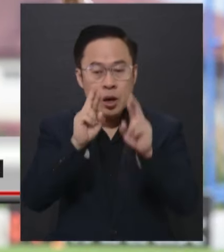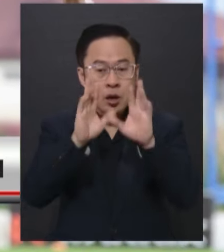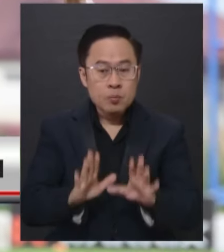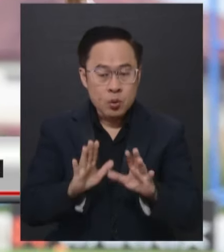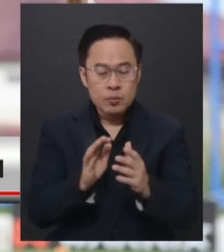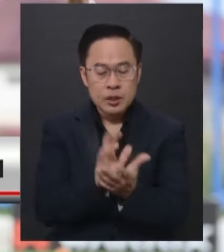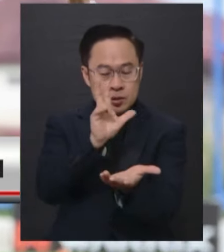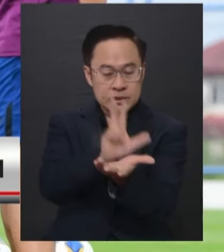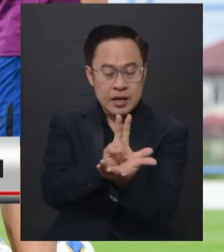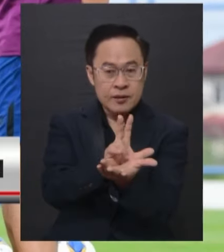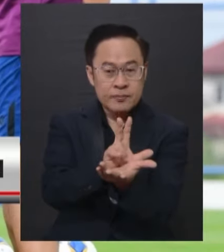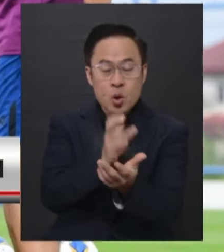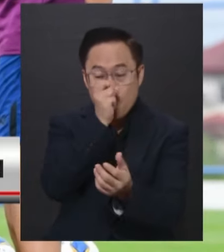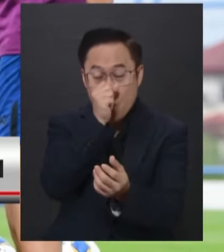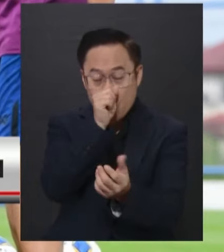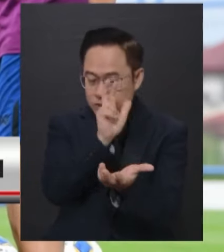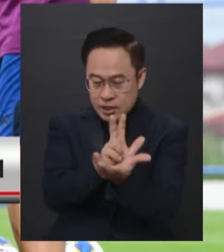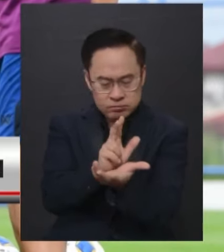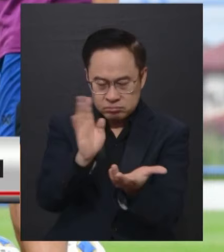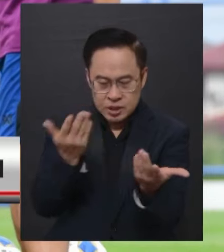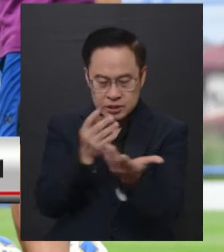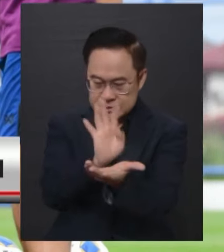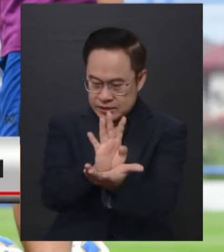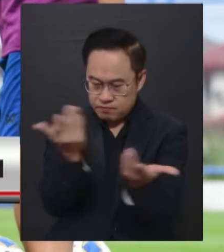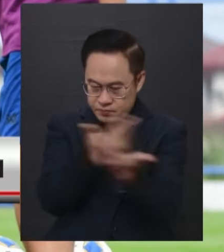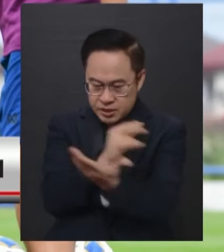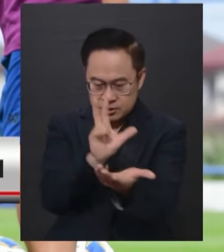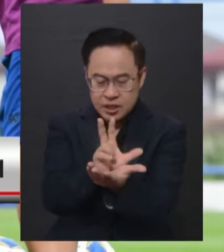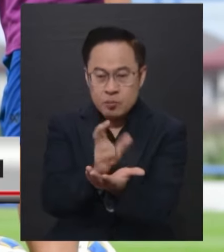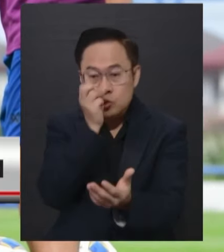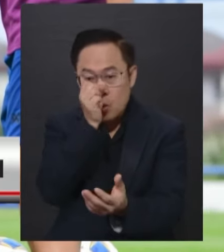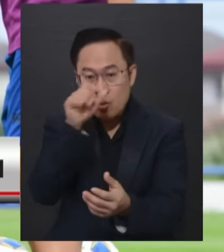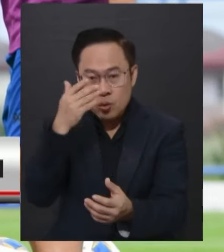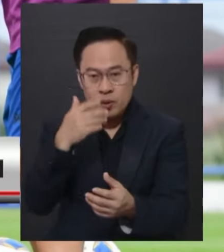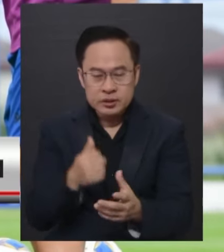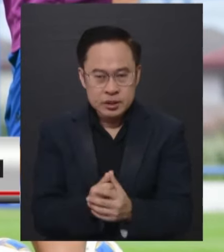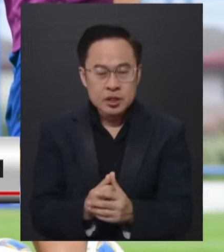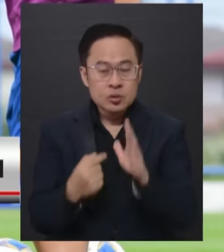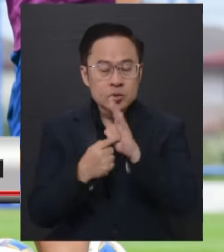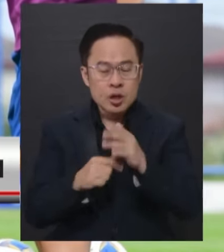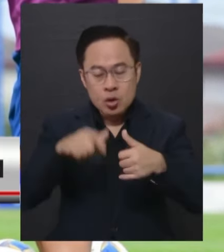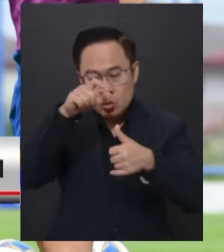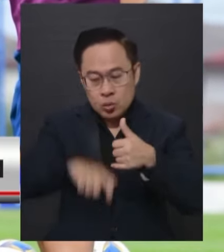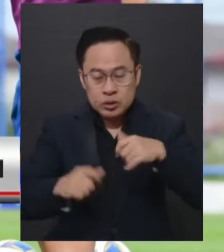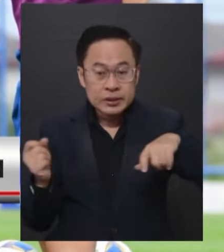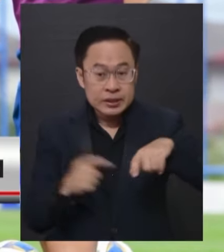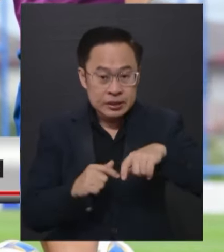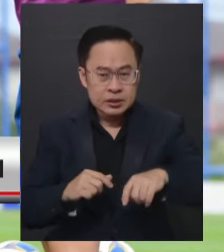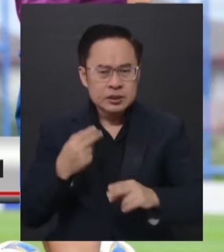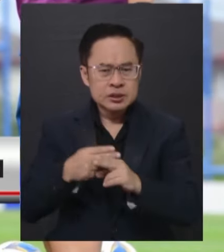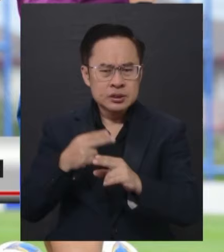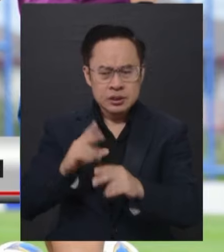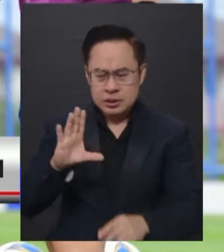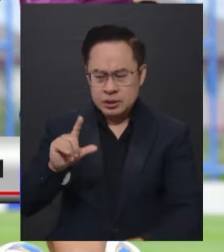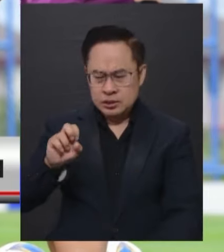กองหลัง3คนครับโดยการซ้อมครับกองหน้าทีมชาติไทยอย่างชิสุพงษ์โชตินะครับก็ออกมาบอกว่าดีใจมากครับ